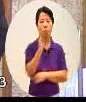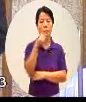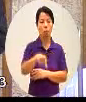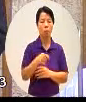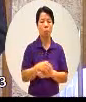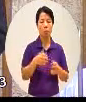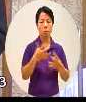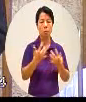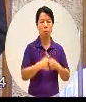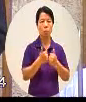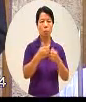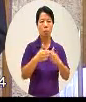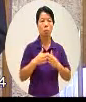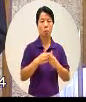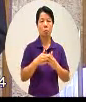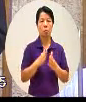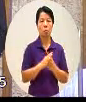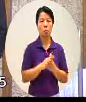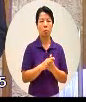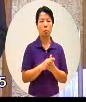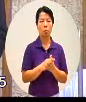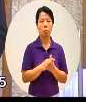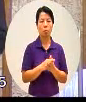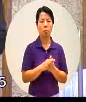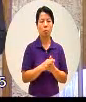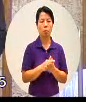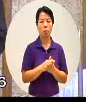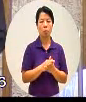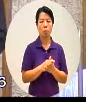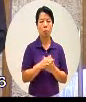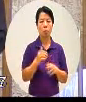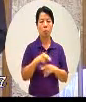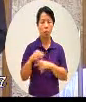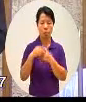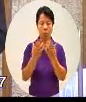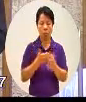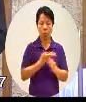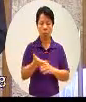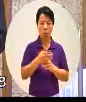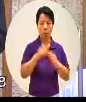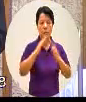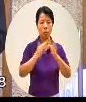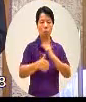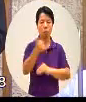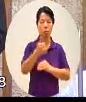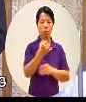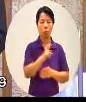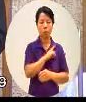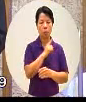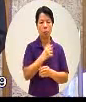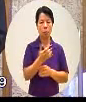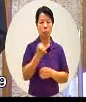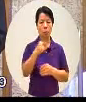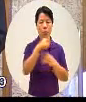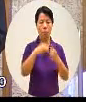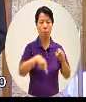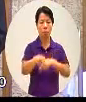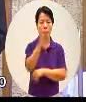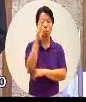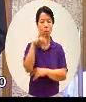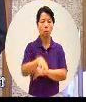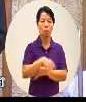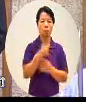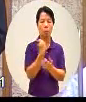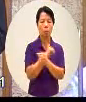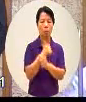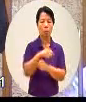机要的这个位置哈，可以由市长来调解应用，这个是行政院跟考试院